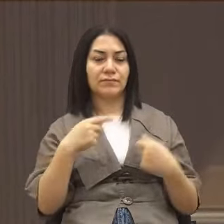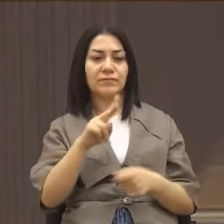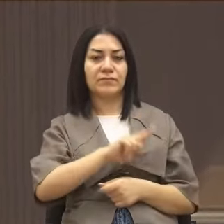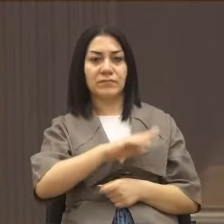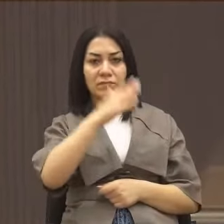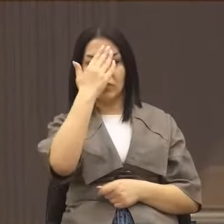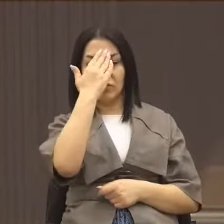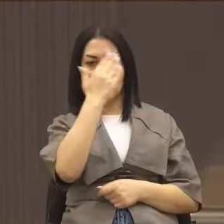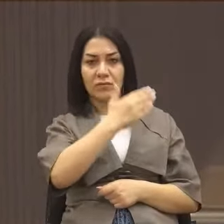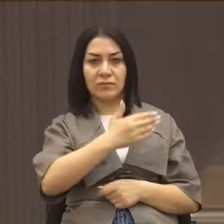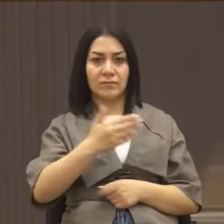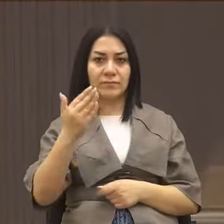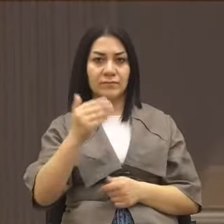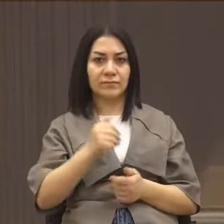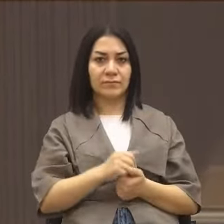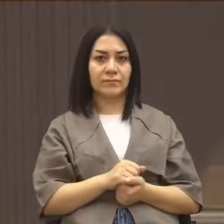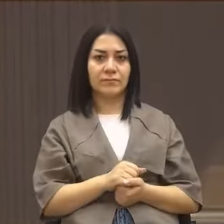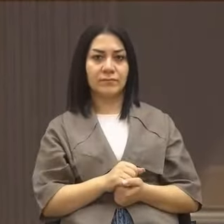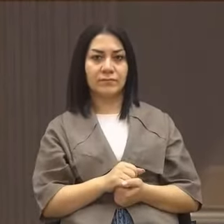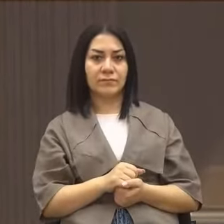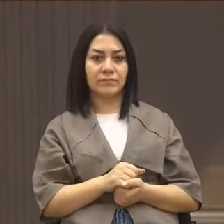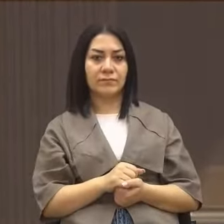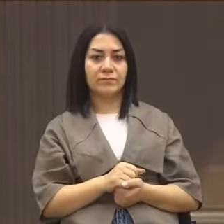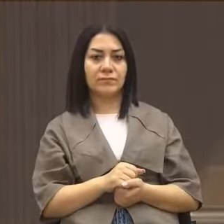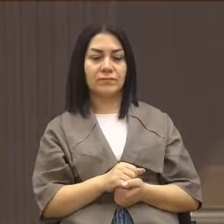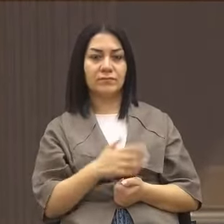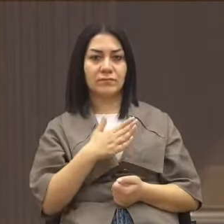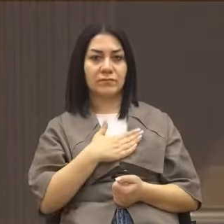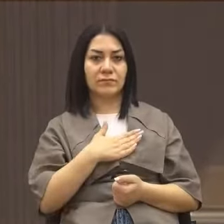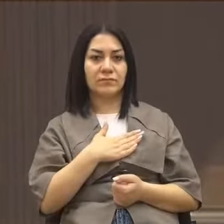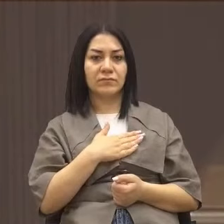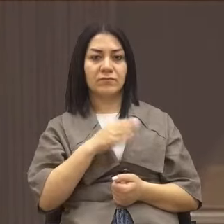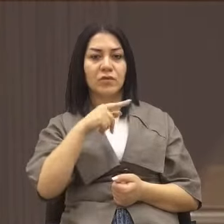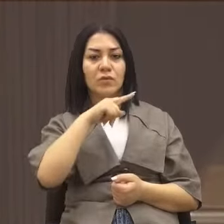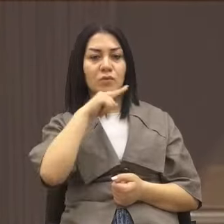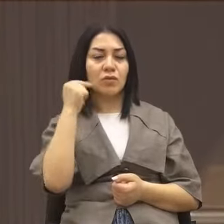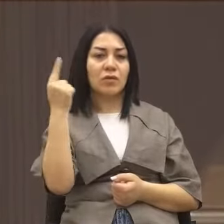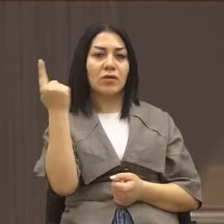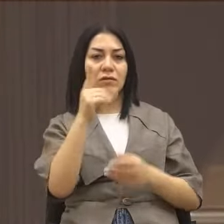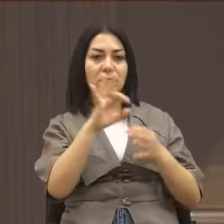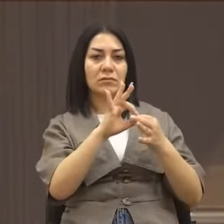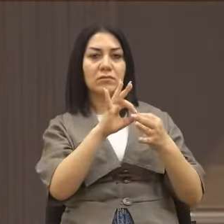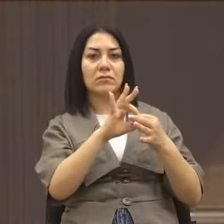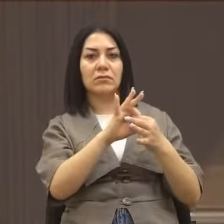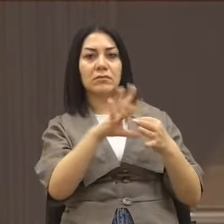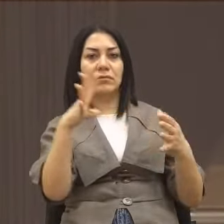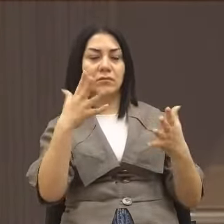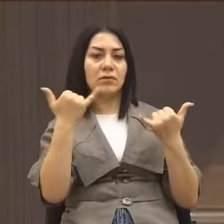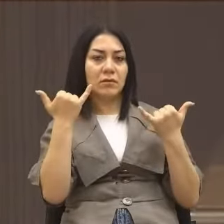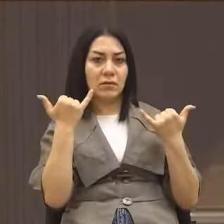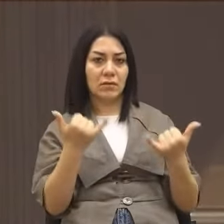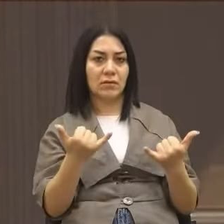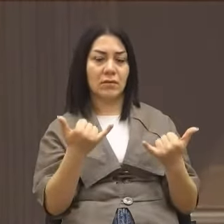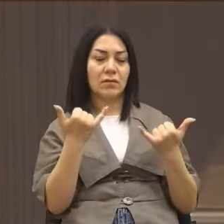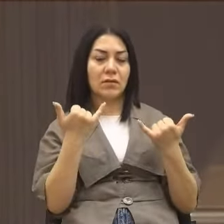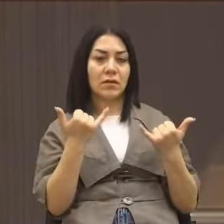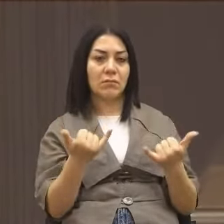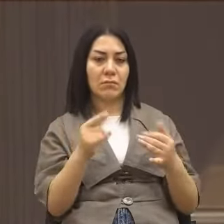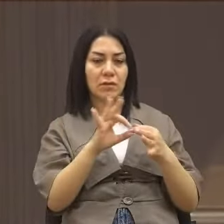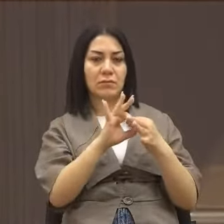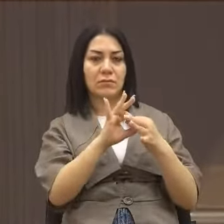Սիրելի հայրենակիցներ, մեր պորտալը Ռուսաստանից վերջնականապես կտրվում է հենց հիմա, հենց